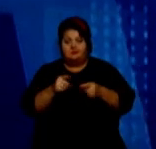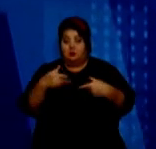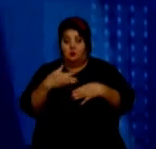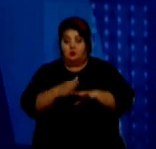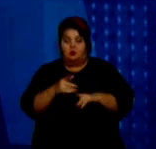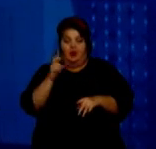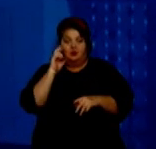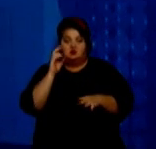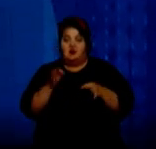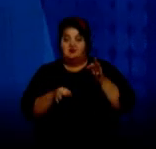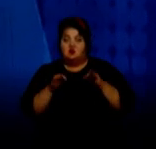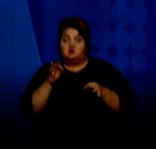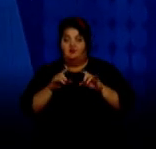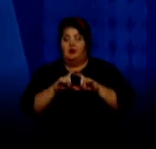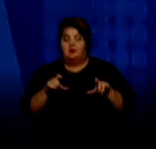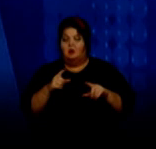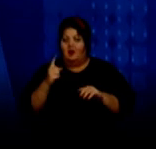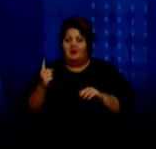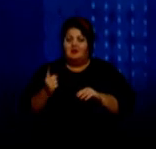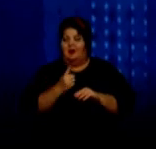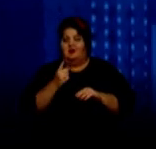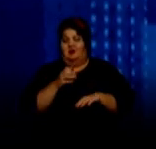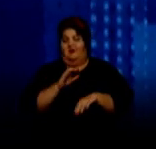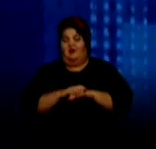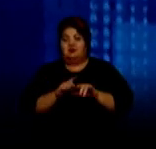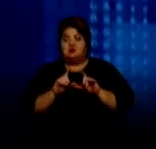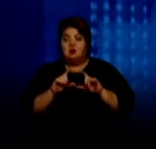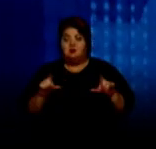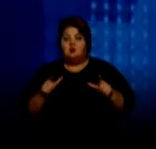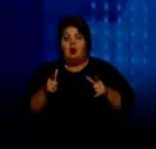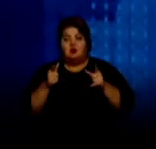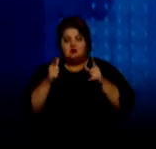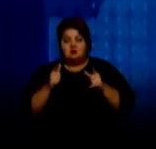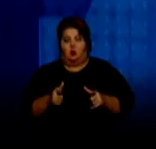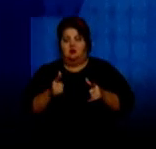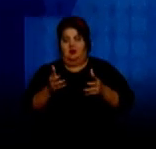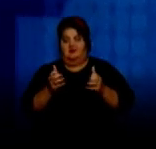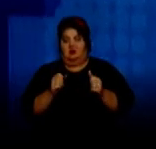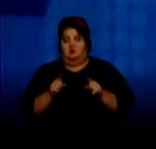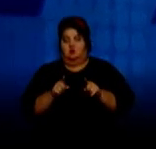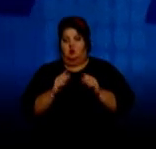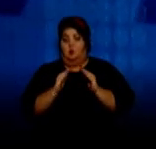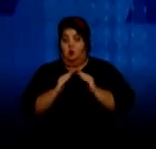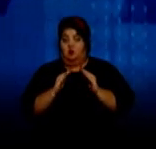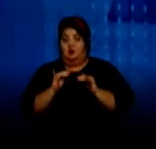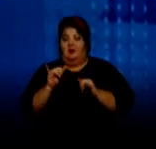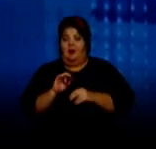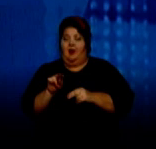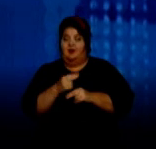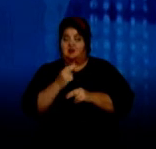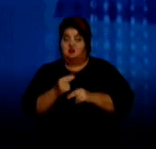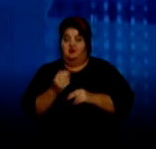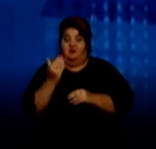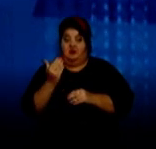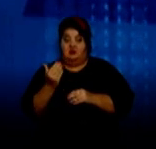Державна судова адміністрація – єдина фактично установа, яка згодилась взяти цю будівлю і реставрувати її,